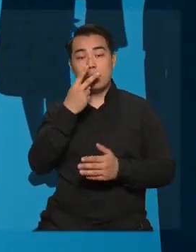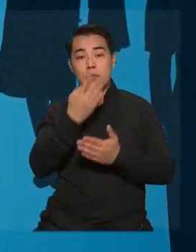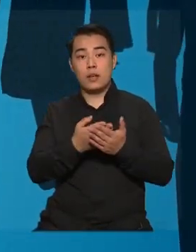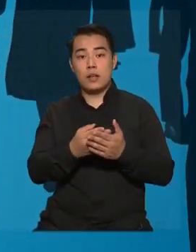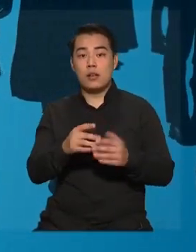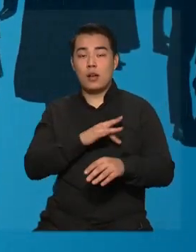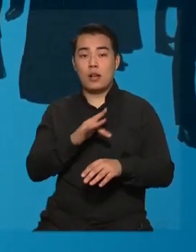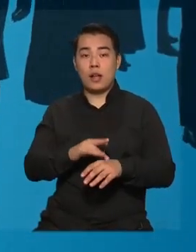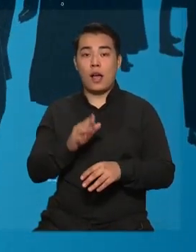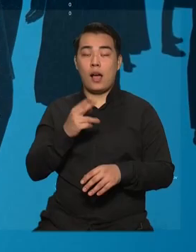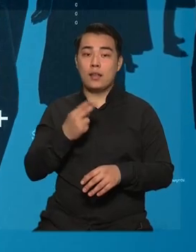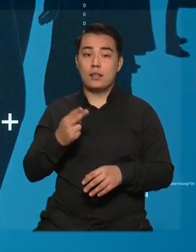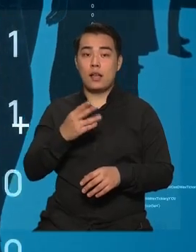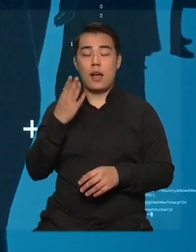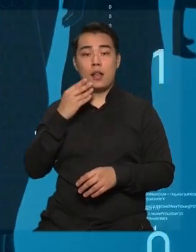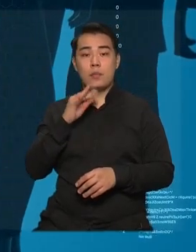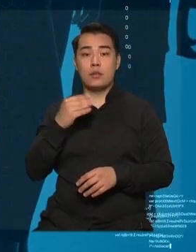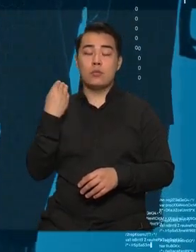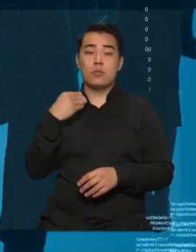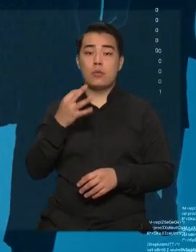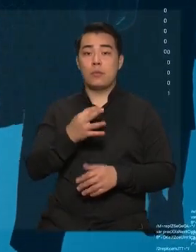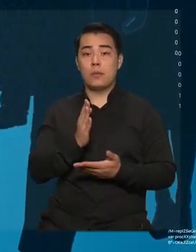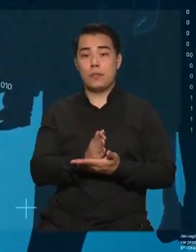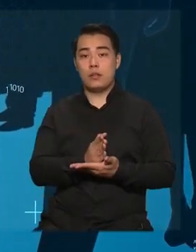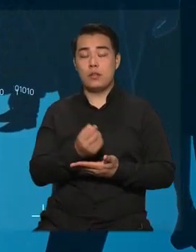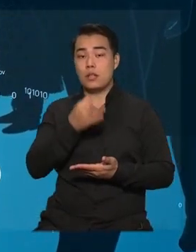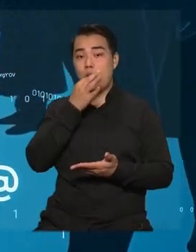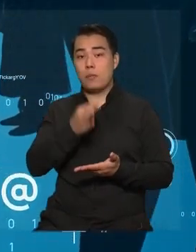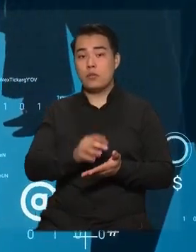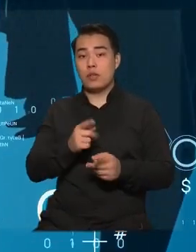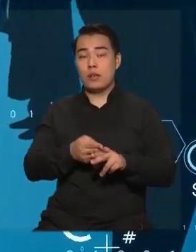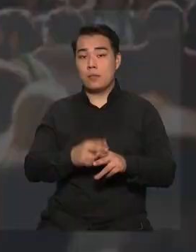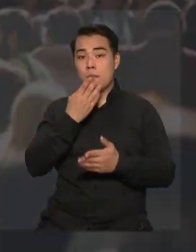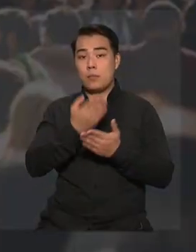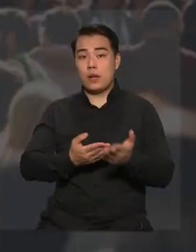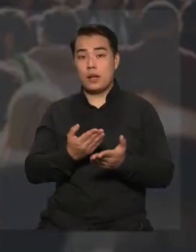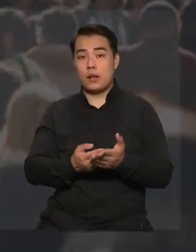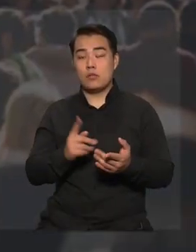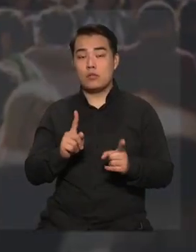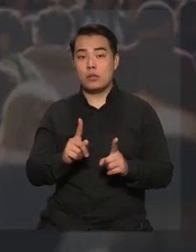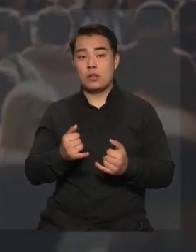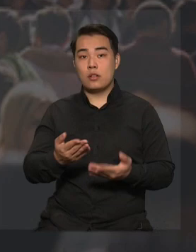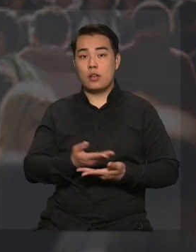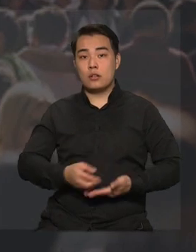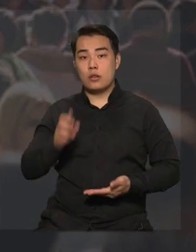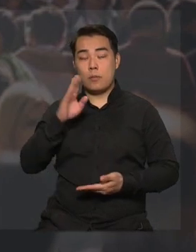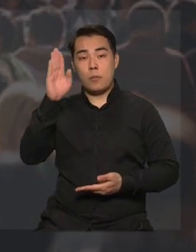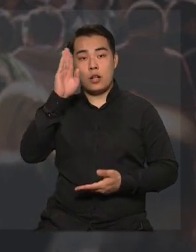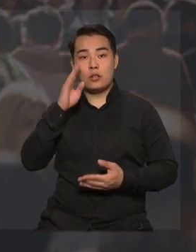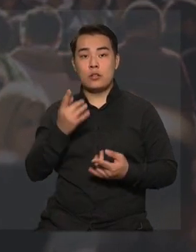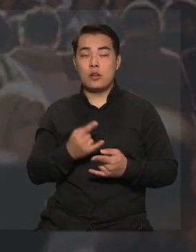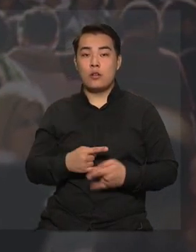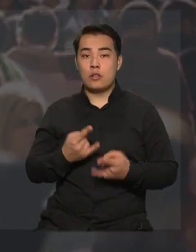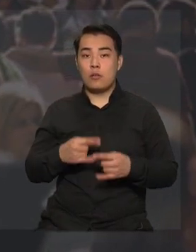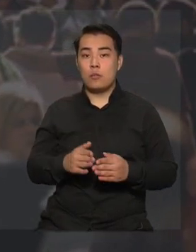насчитывается в городах Астана, Алматы и в Туркестанской области. Кстати, данные статистики показывают, что в нашей стране мальчиков рождается